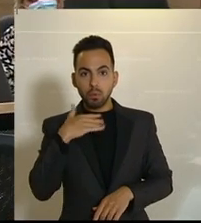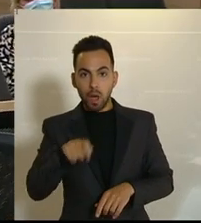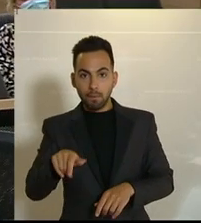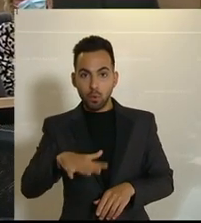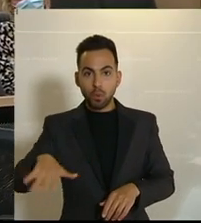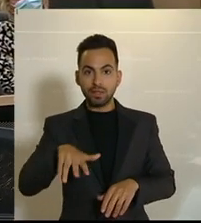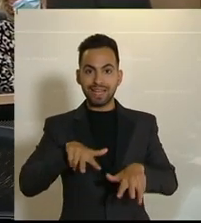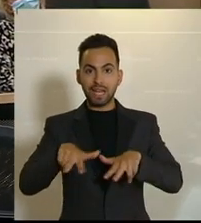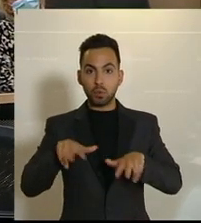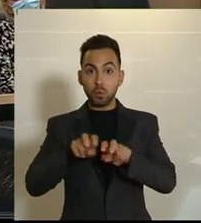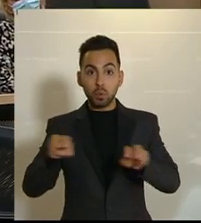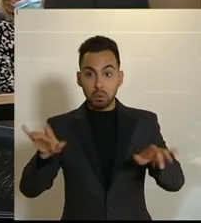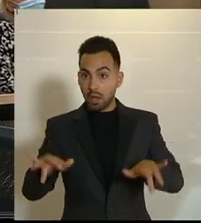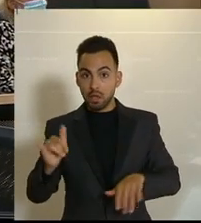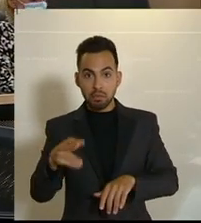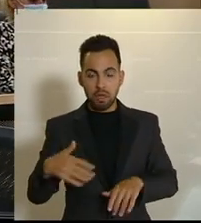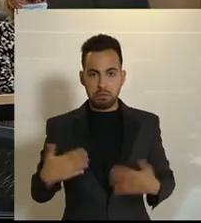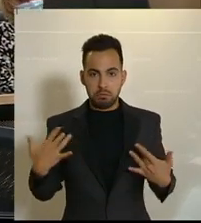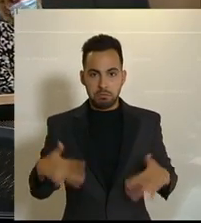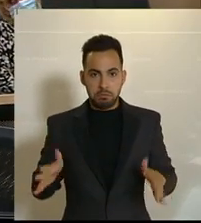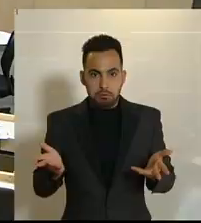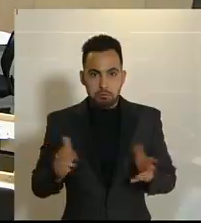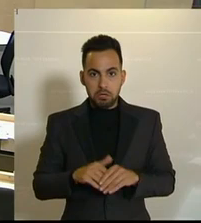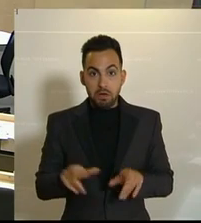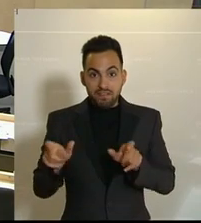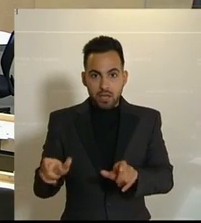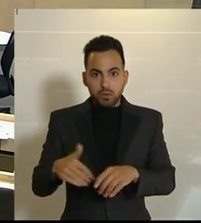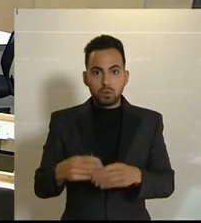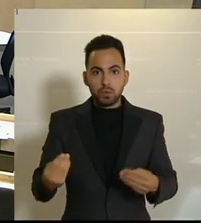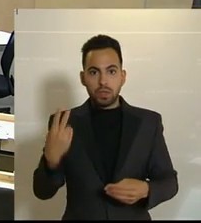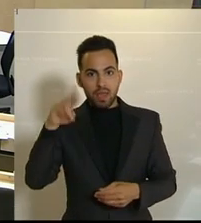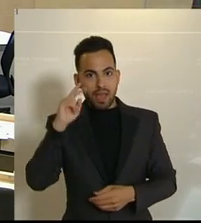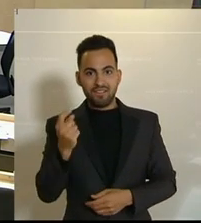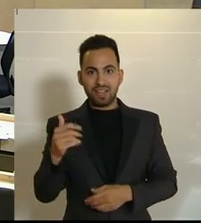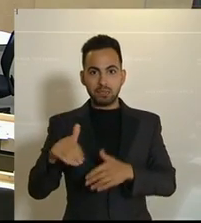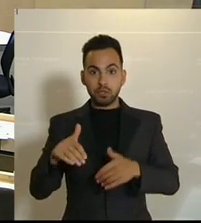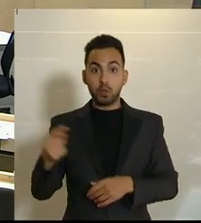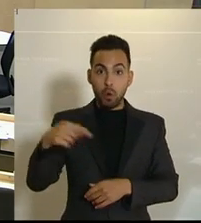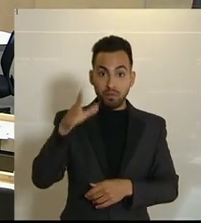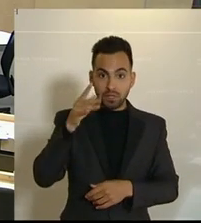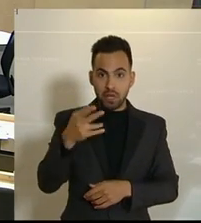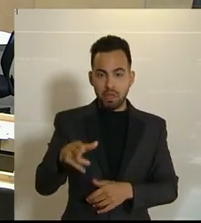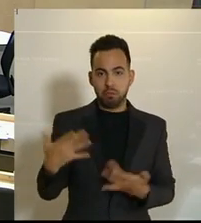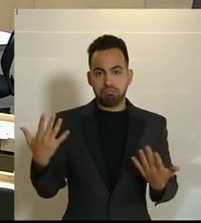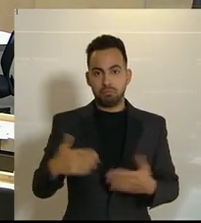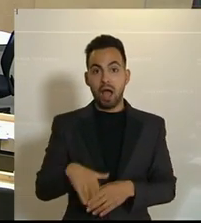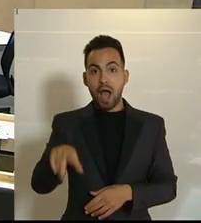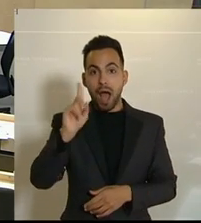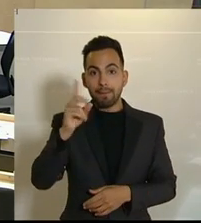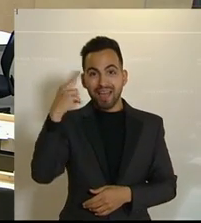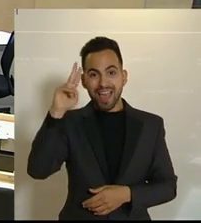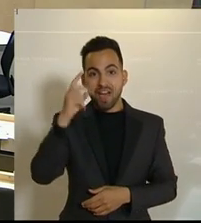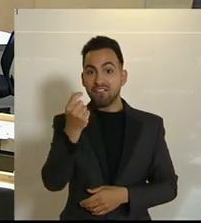von der Regierungsbank hier sind oder nicht, um das zu verhindern, dass der Herr Finanzminister kommt. Aber der Herr